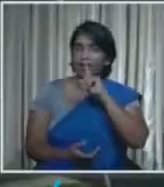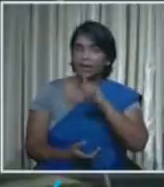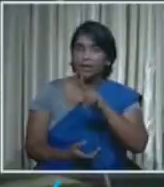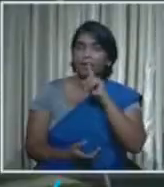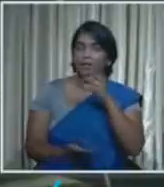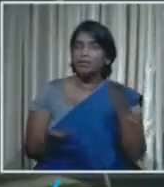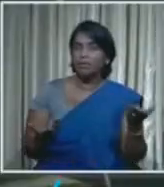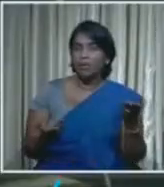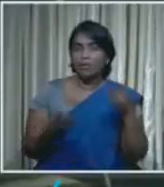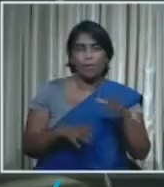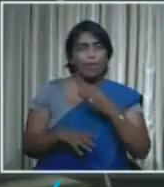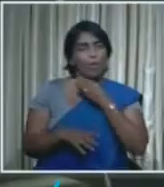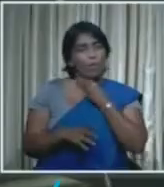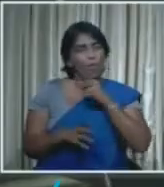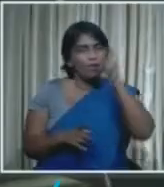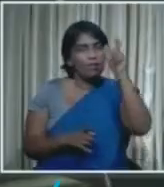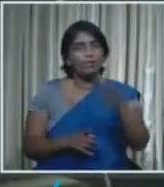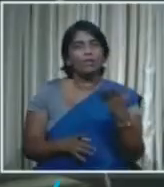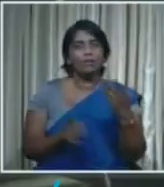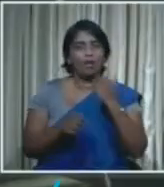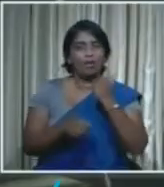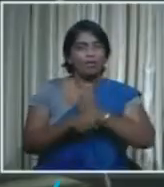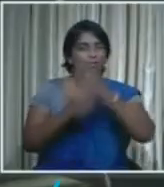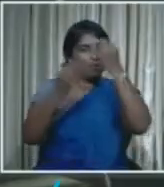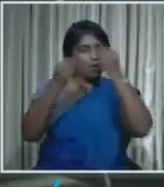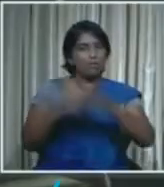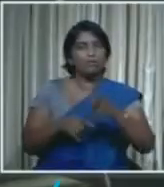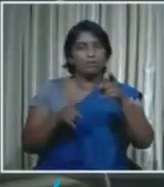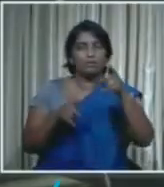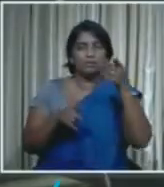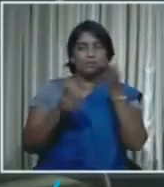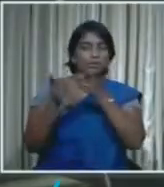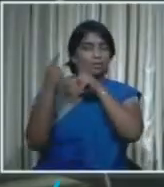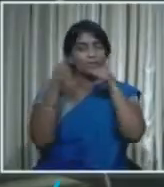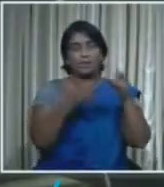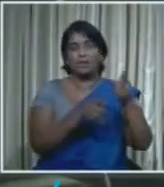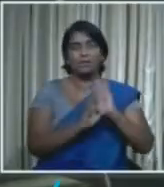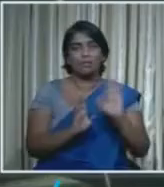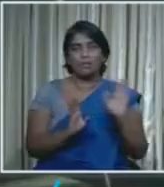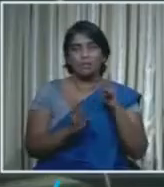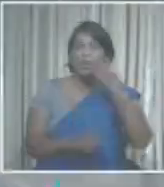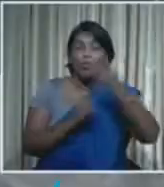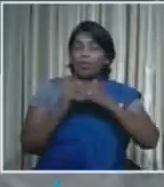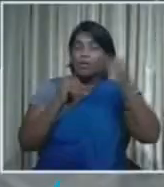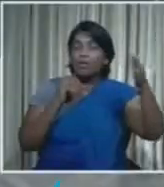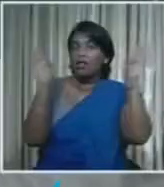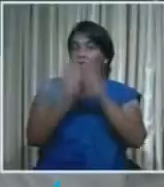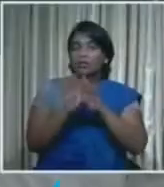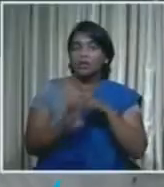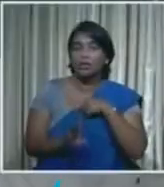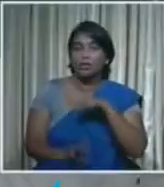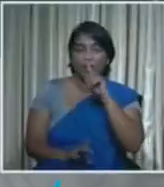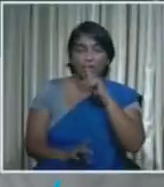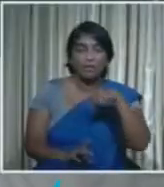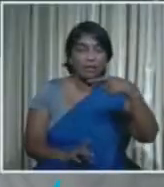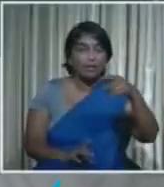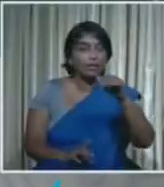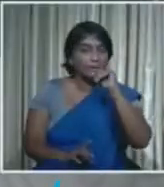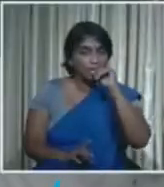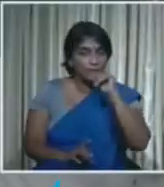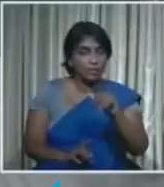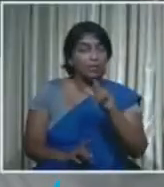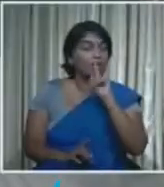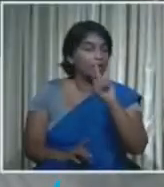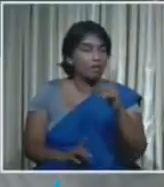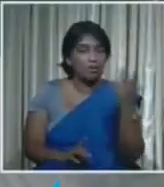පිළමැතුමනි. ඔබතුමා නිකන් පච වෙලා තියෙන්නේ. ආණ්ඩුවේ අසාර්ථකභාවය ඔබතුමාගේ ඇඟේ ගහගන්න එපා. ඔබතුමාට දැන් නිකන් වෙනමනි. මං කිව්වා දින ගන්න නිශ්චිතව කියන්න